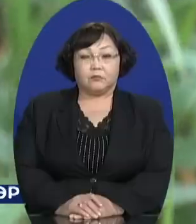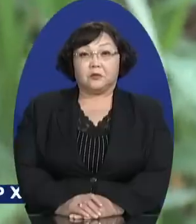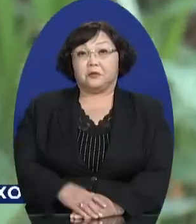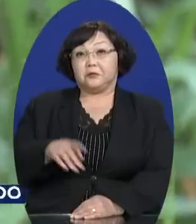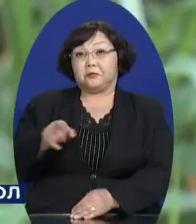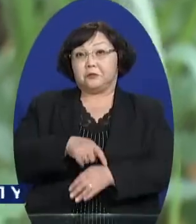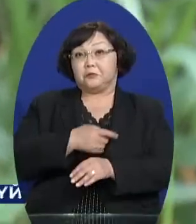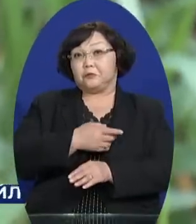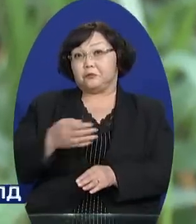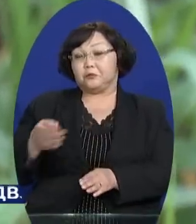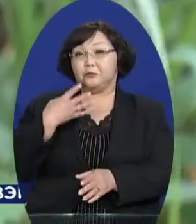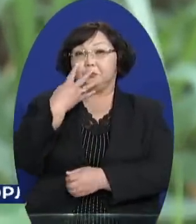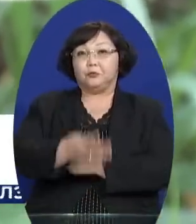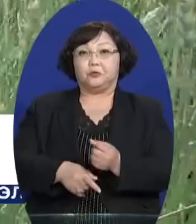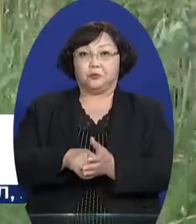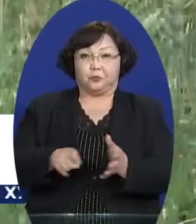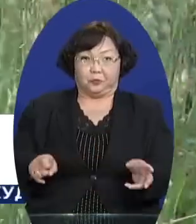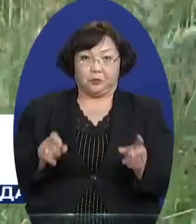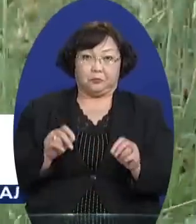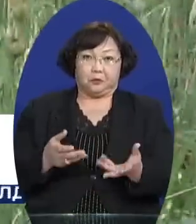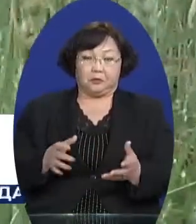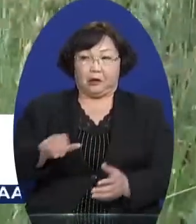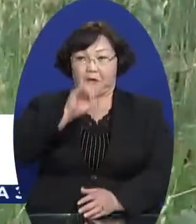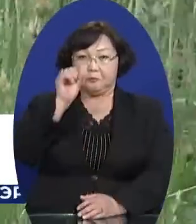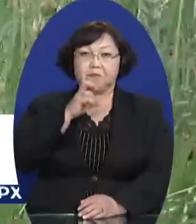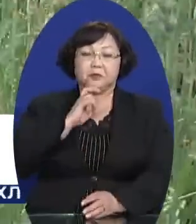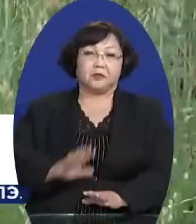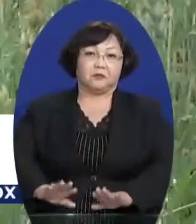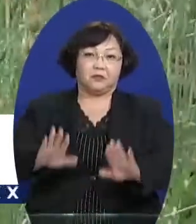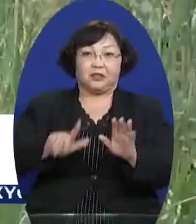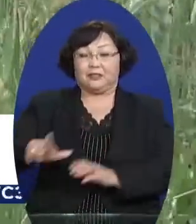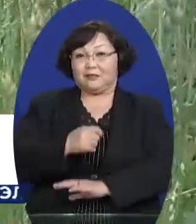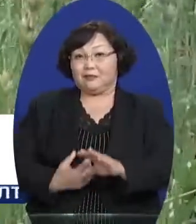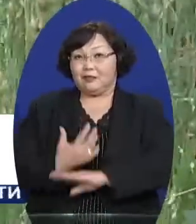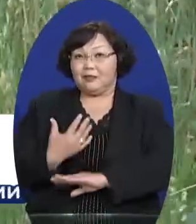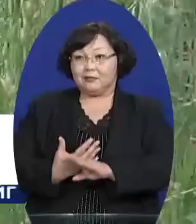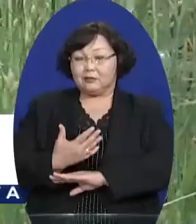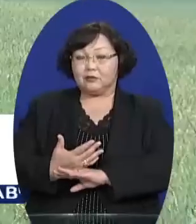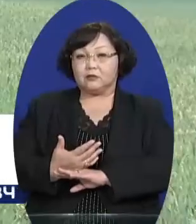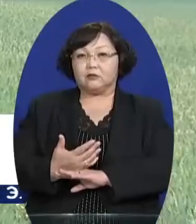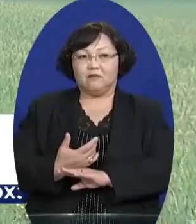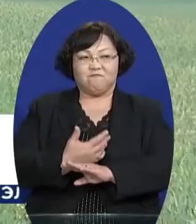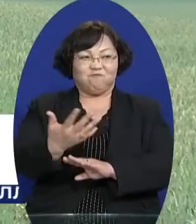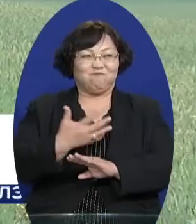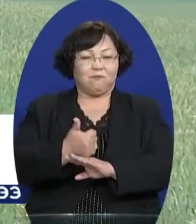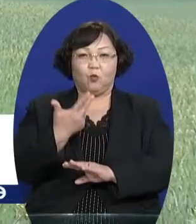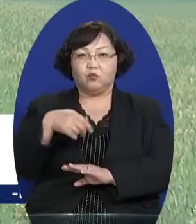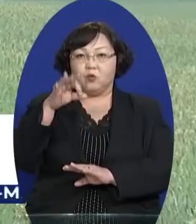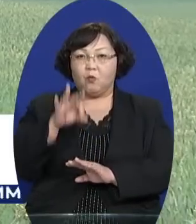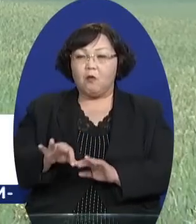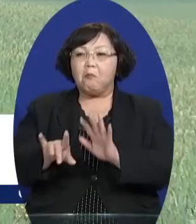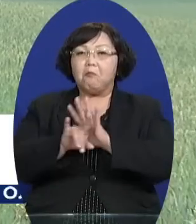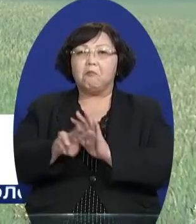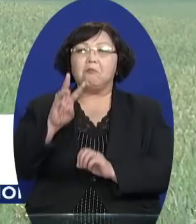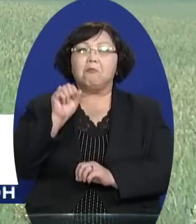Үүнээс хойш 4 жил гар болсон ч асуудал хэвээрээ. Жил бүр тарайланчид нийт ургацынхаа 30% мал дэдүүлдэг. Хөрсний эвдрэлт хилж малын тоо